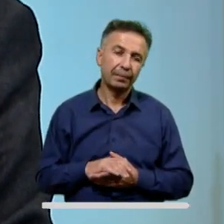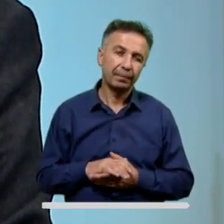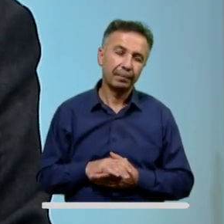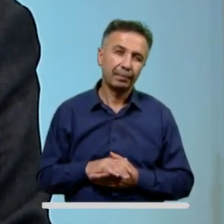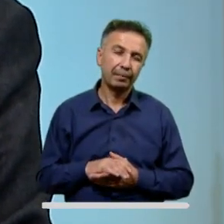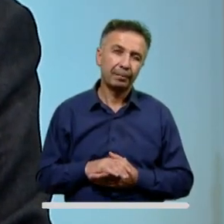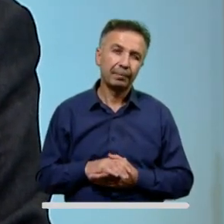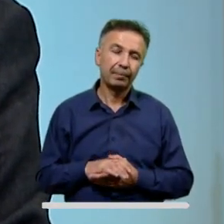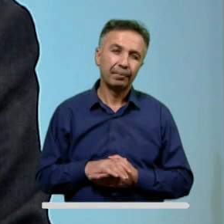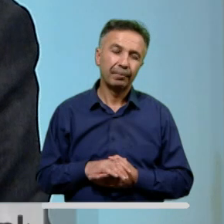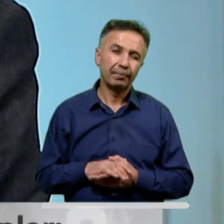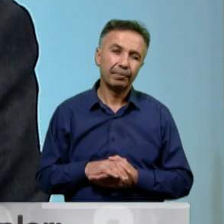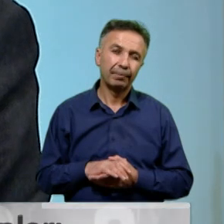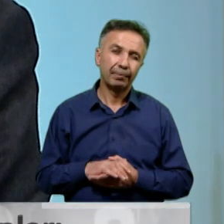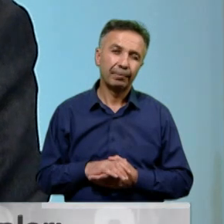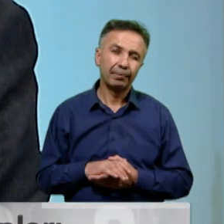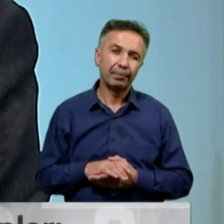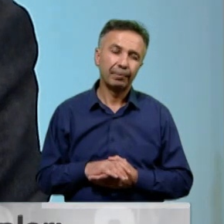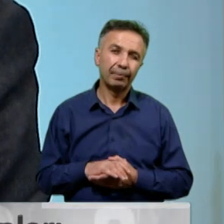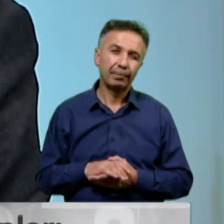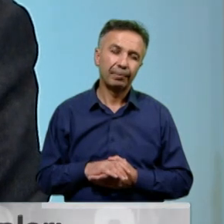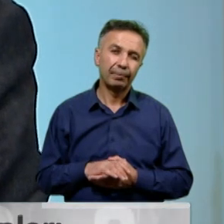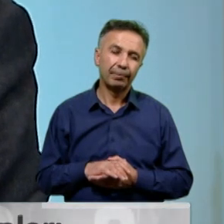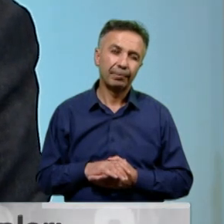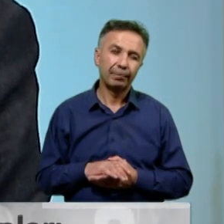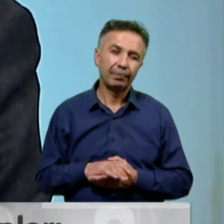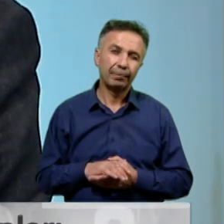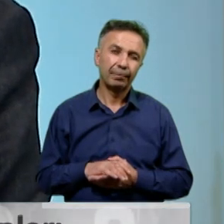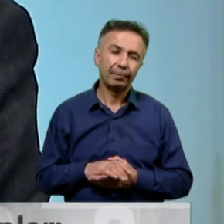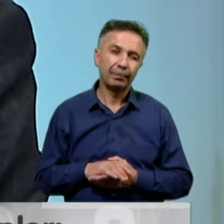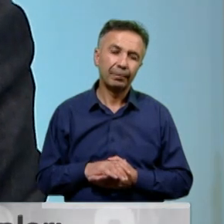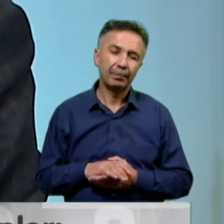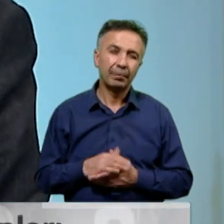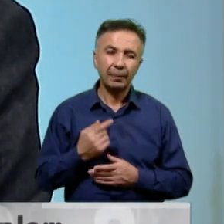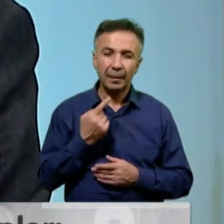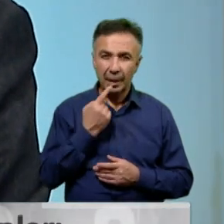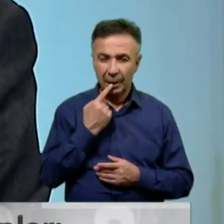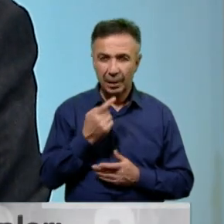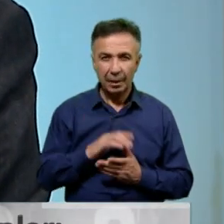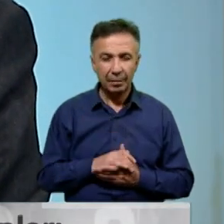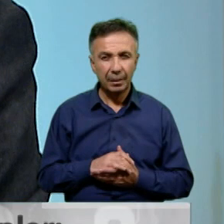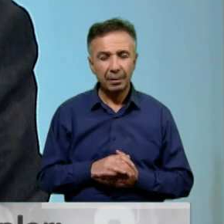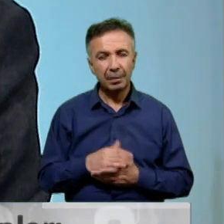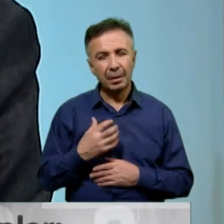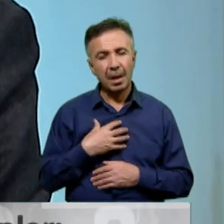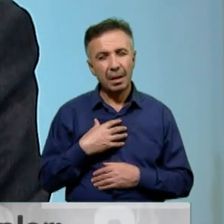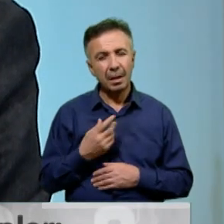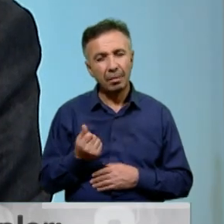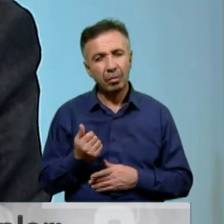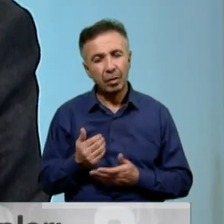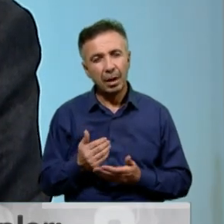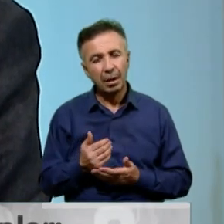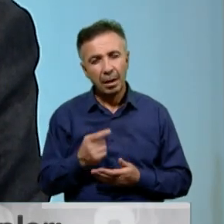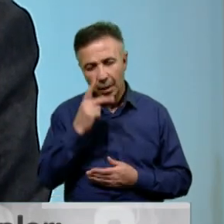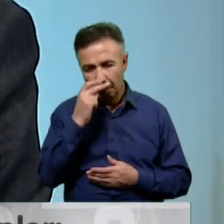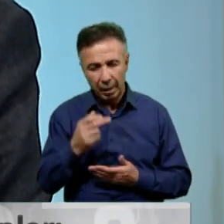İhtiyacımızı alıyoruz. Yani almamız gerekiyor. O arada diyelim kendiliğinden birikiyor. Kendiliğinden işte şu kadar